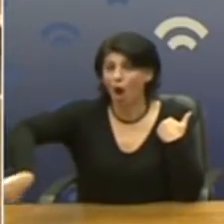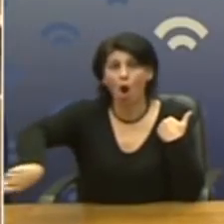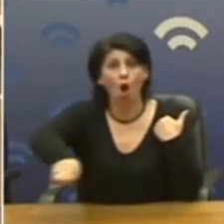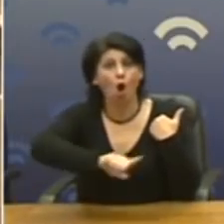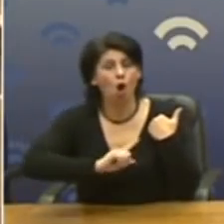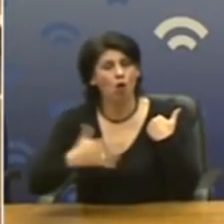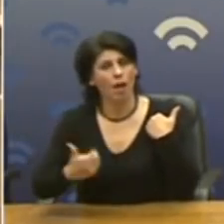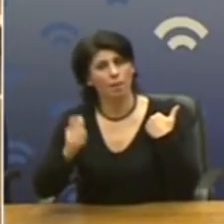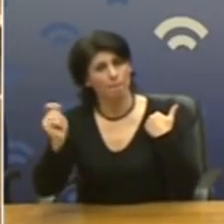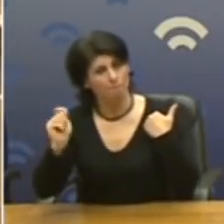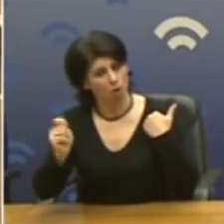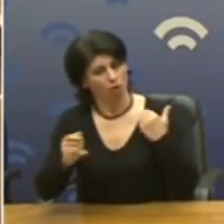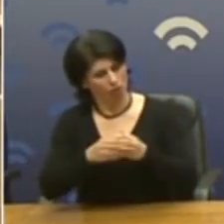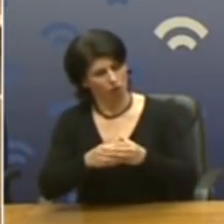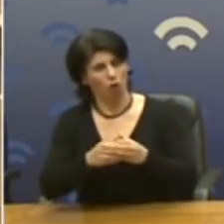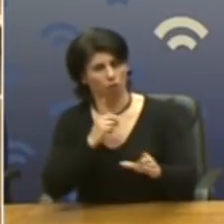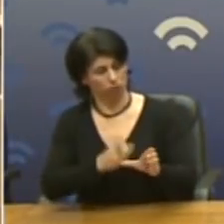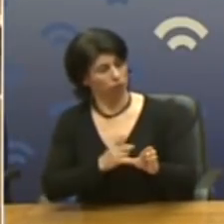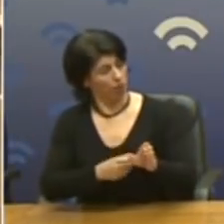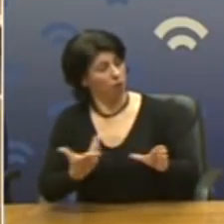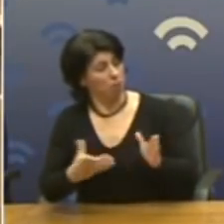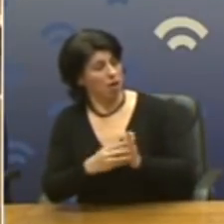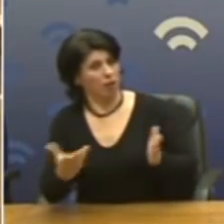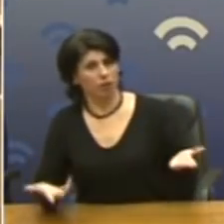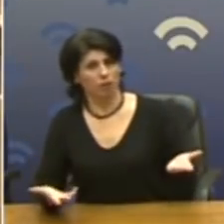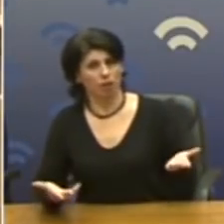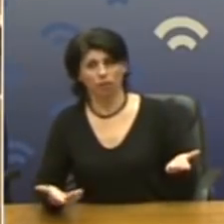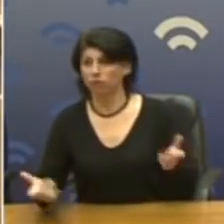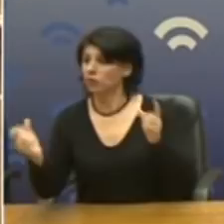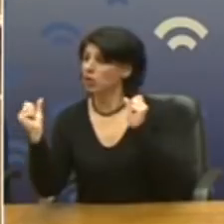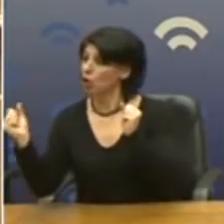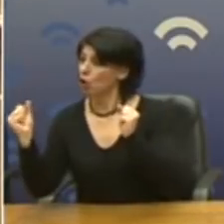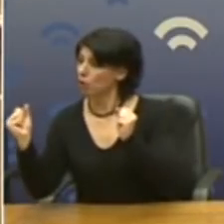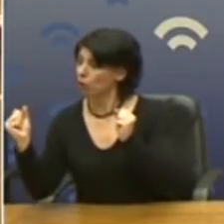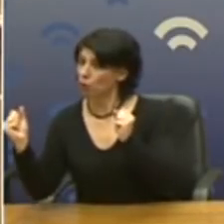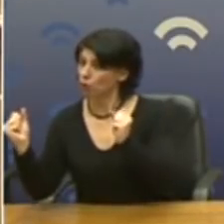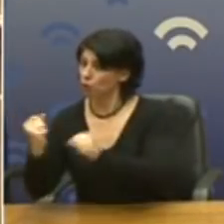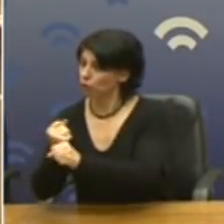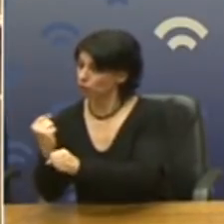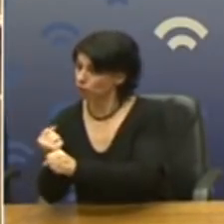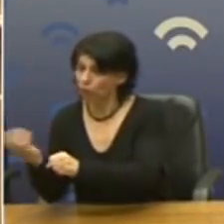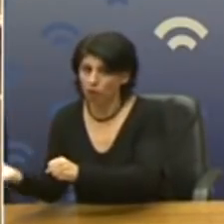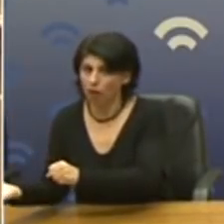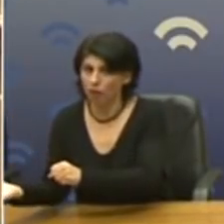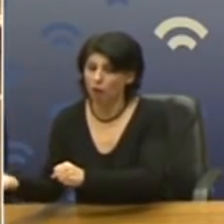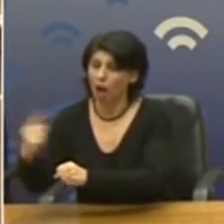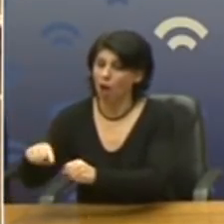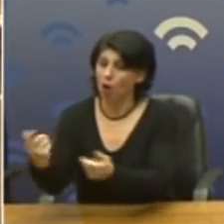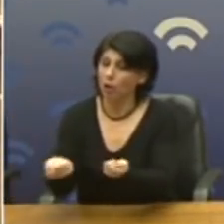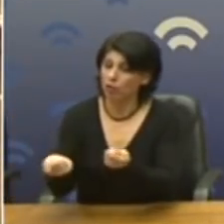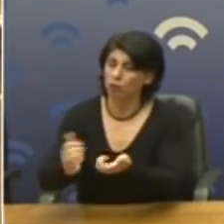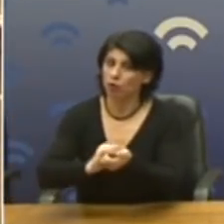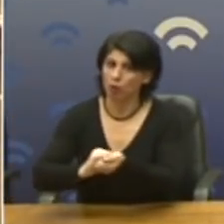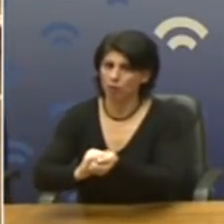πολιτικά κόμματα όπως το ΚΚΕ και τους υγειονομικούς, άλλους εργαζόμενους και τα σωματεία τους